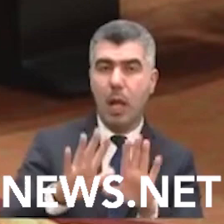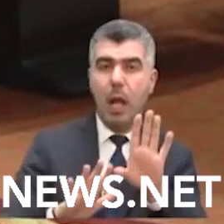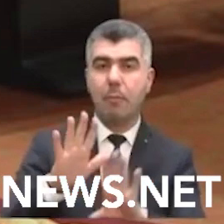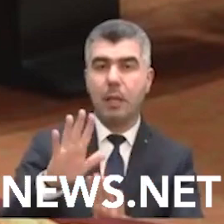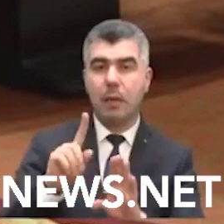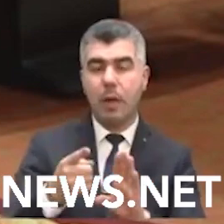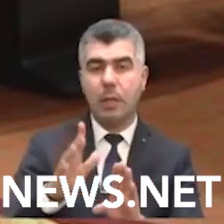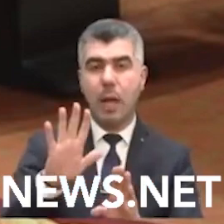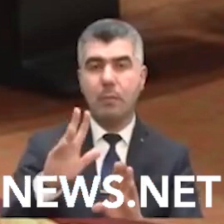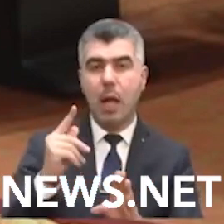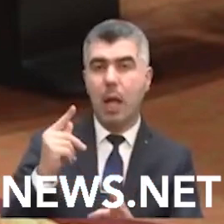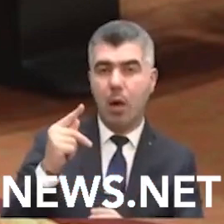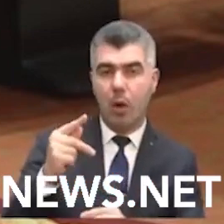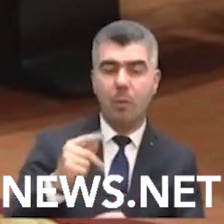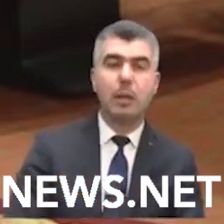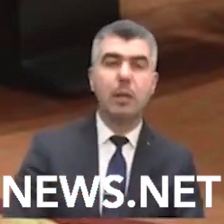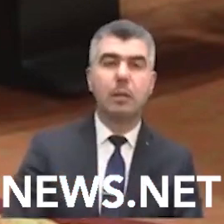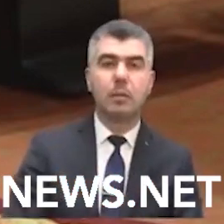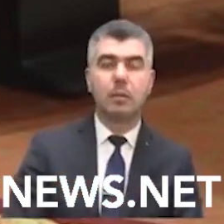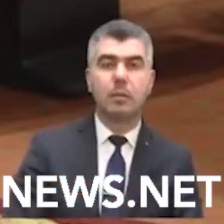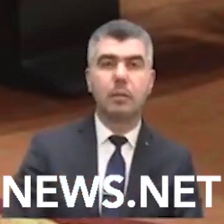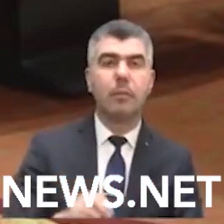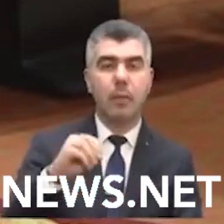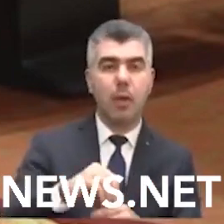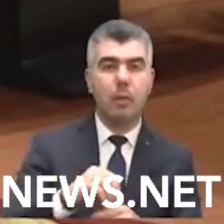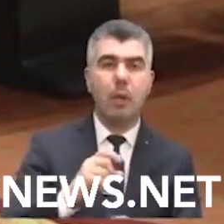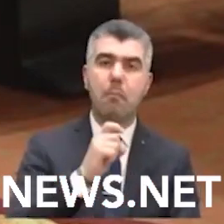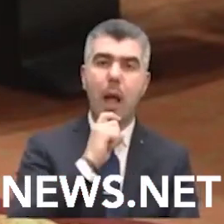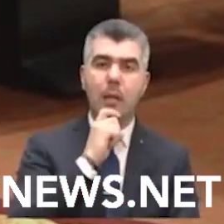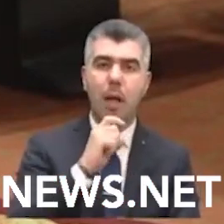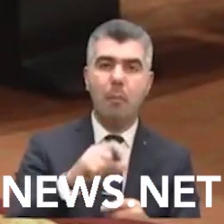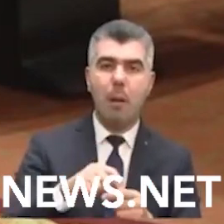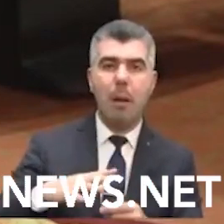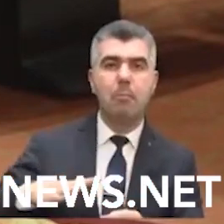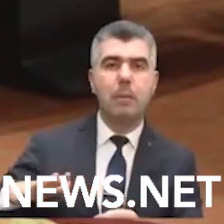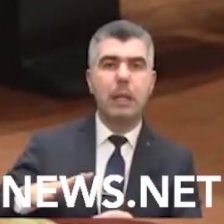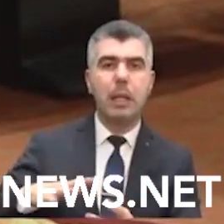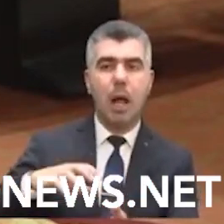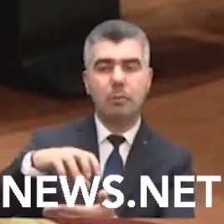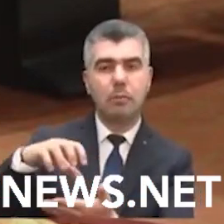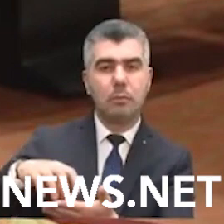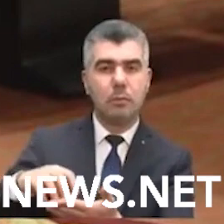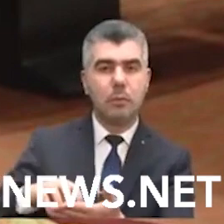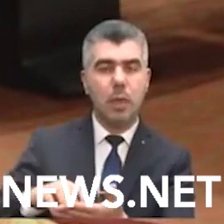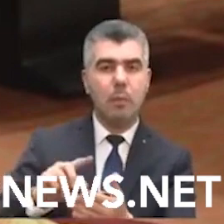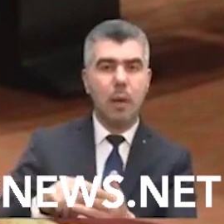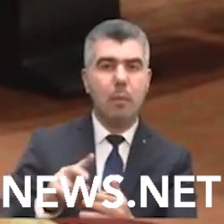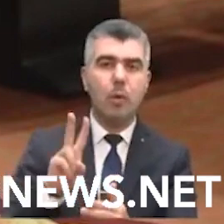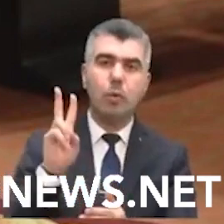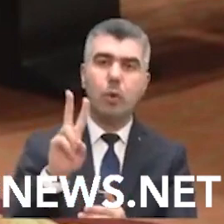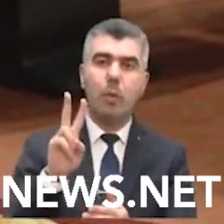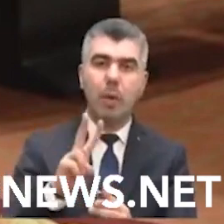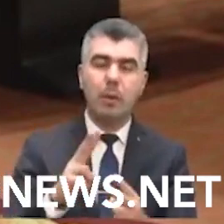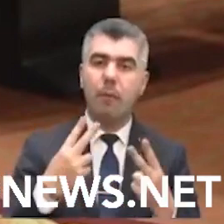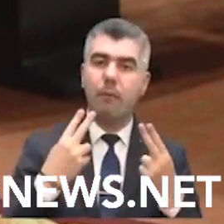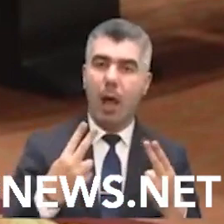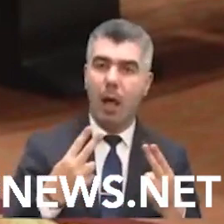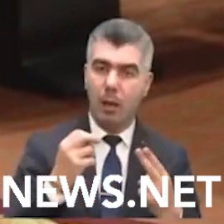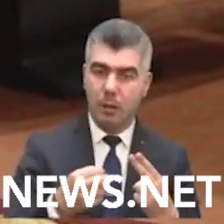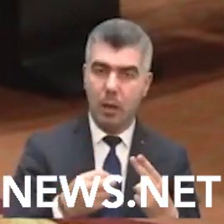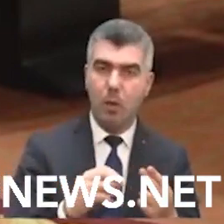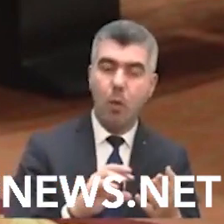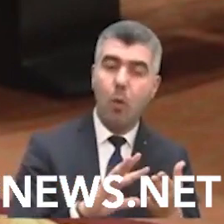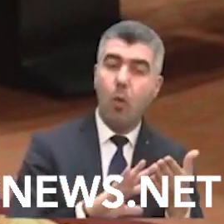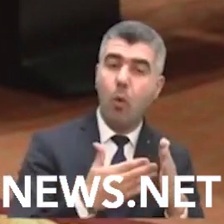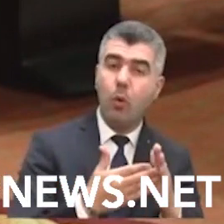15.5 كيلومتر. أما بالنسبة لباقي المدن فإن اللجوء إلى الحافلات ذات الجودة العالية يبقى رهينا